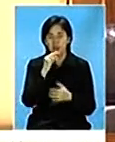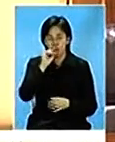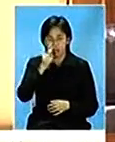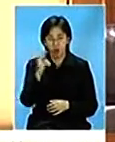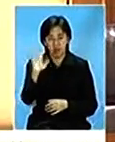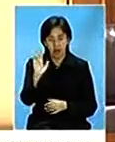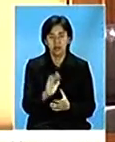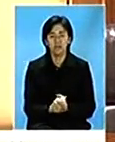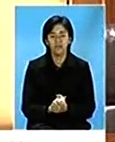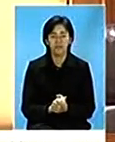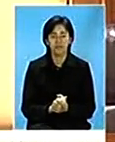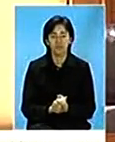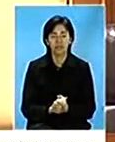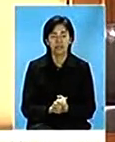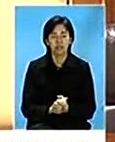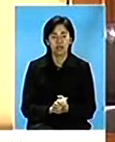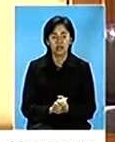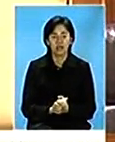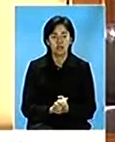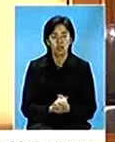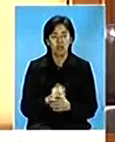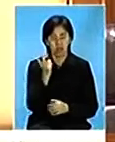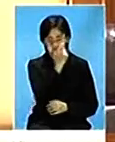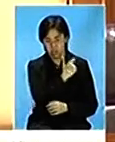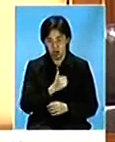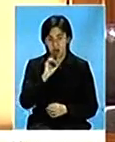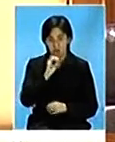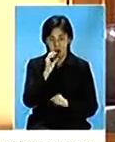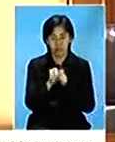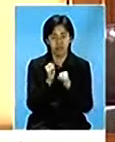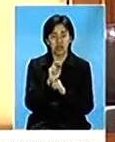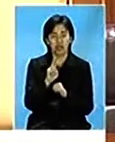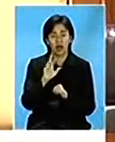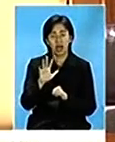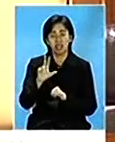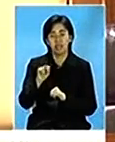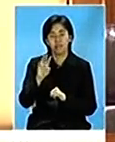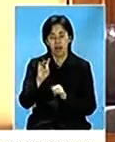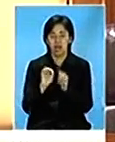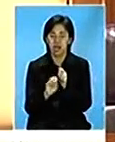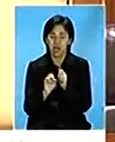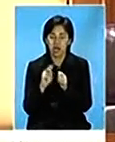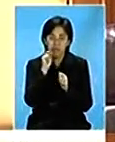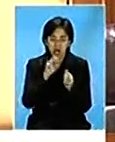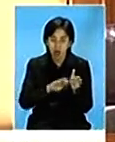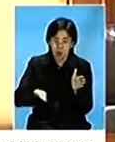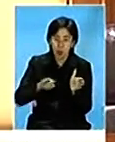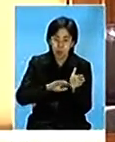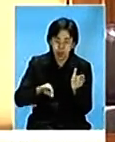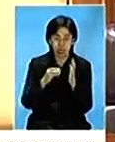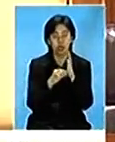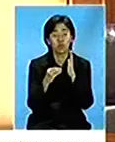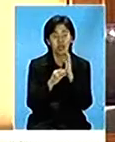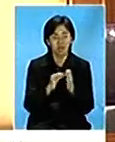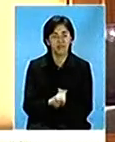ครับทรงรับสั่งไว้เมื่อปี38นะครับในการพระทานคำแนะนำเกี่ยวกับระบายน้ำในกทมนะครับว่า